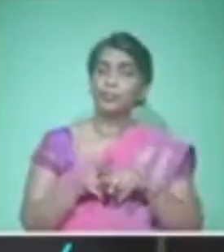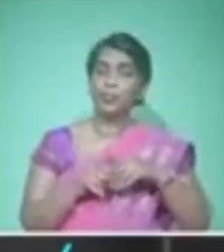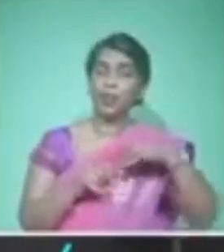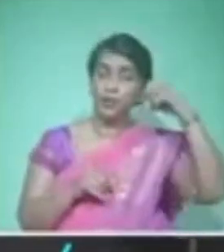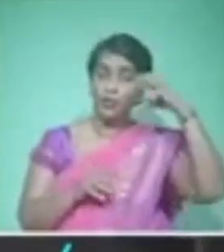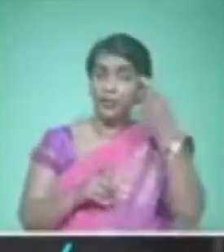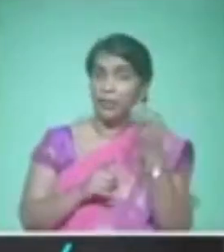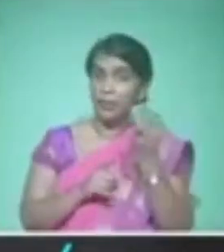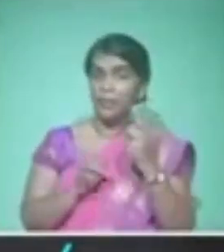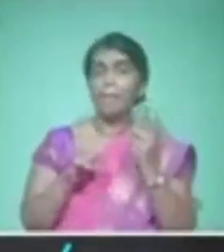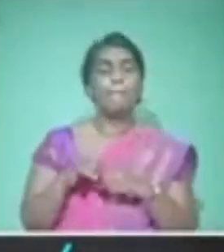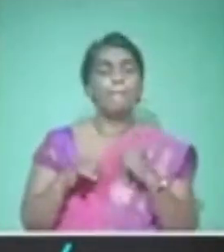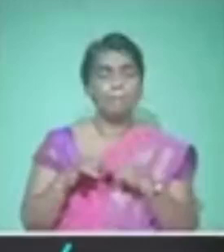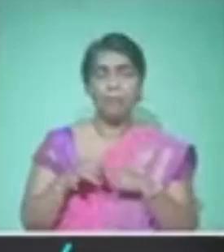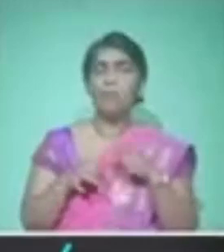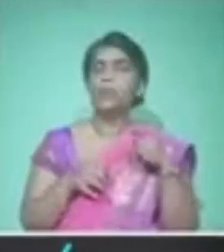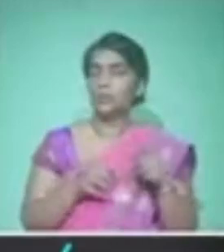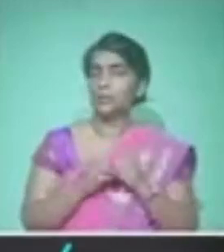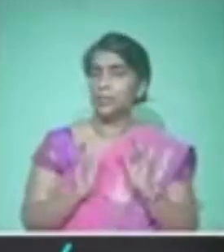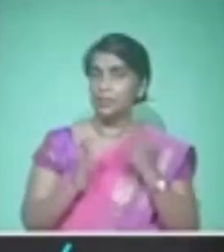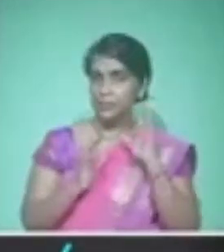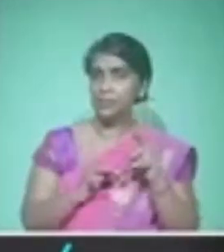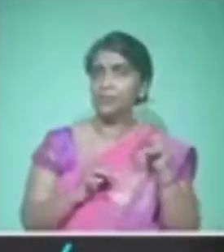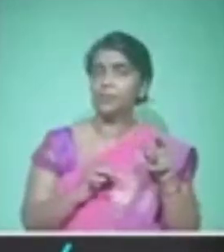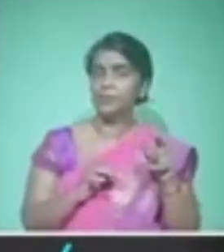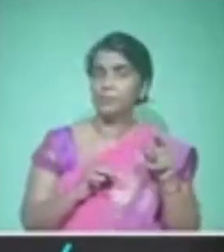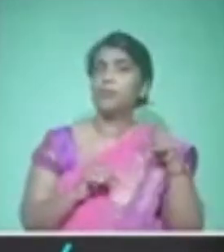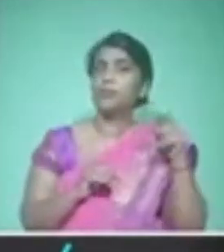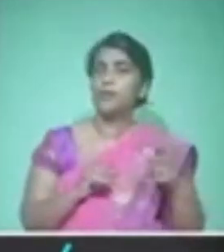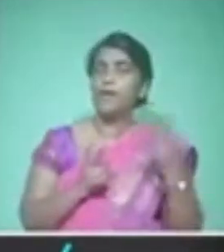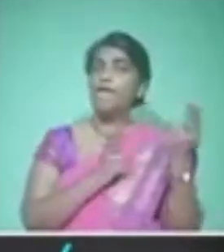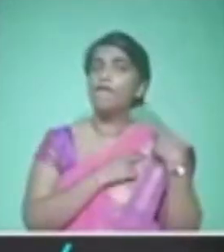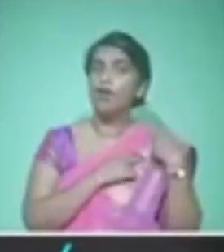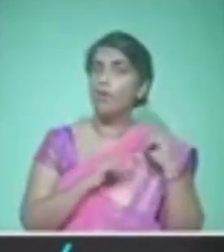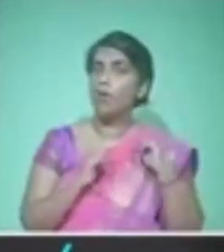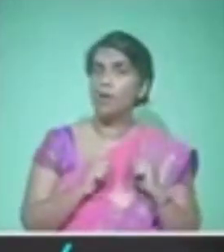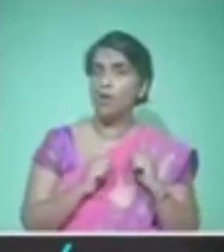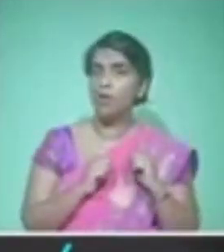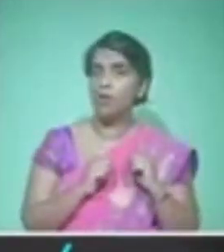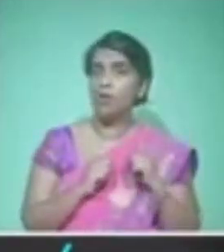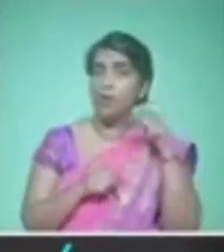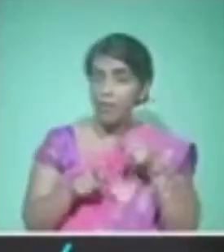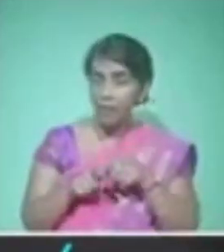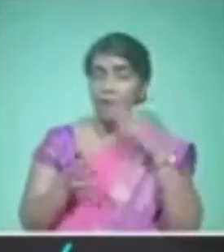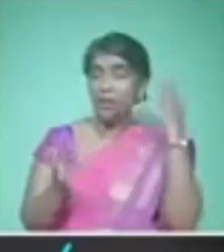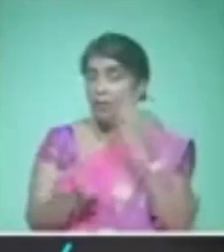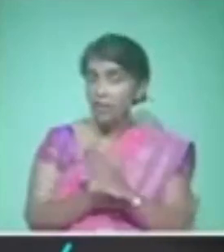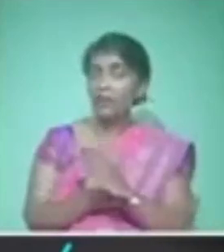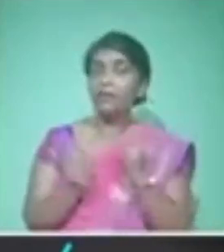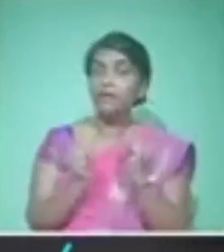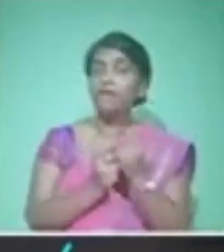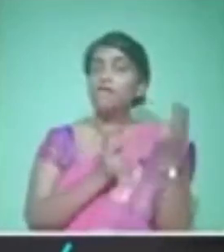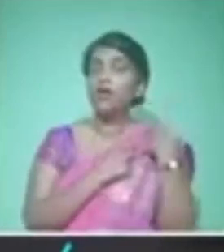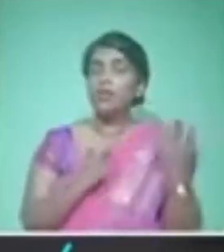මිල පිළිබඳව ප්‍රශ්නය එතනින් තමයි එන්නේ ඉතින් මේකට කවුද වග කියන්න ඕනේ මේව නතර කළාට කවුරු හරි